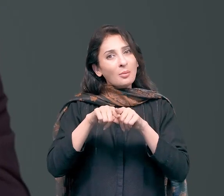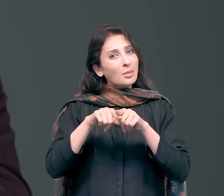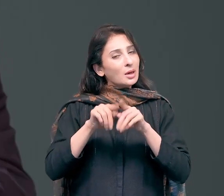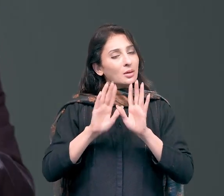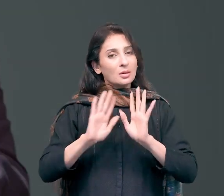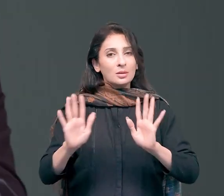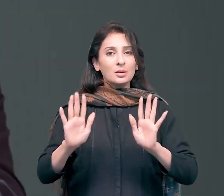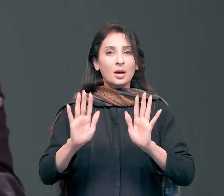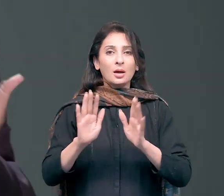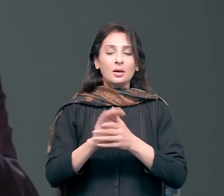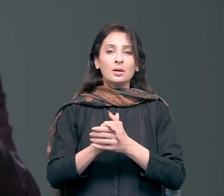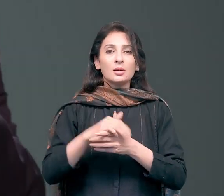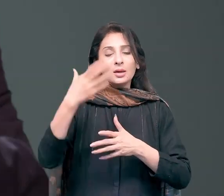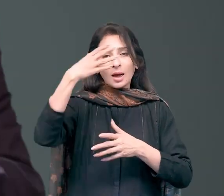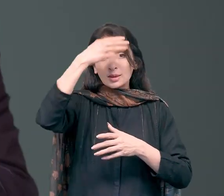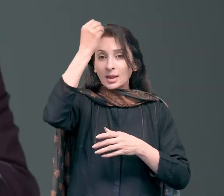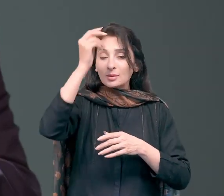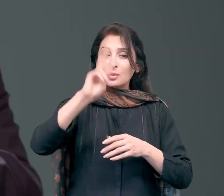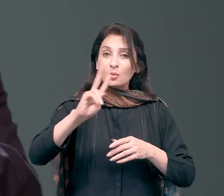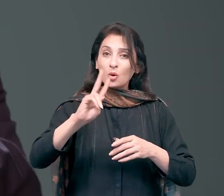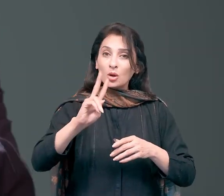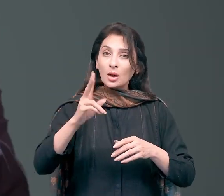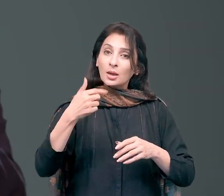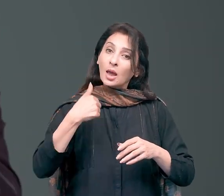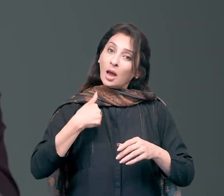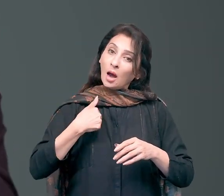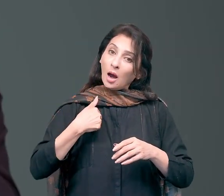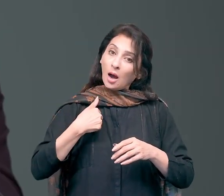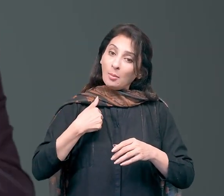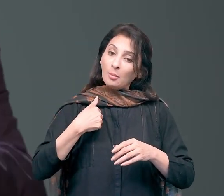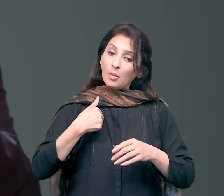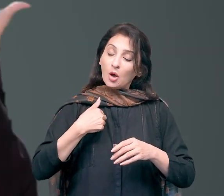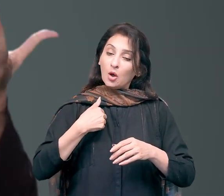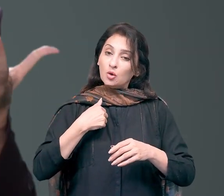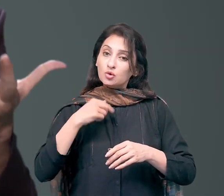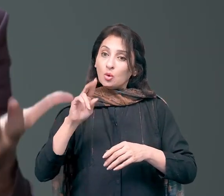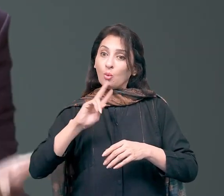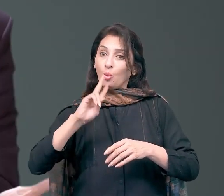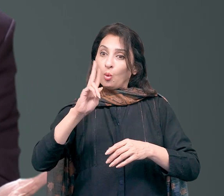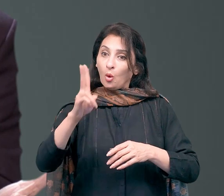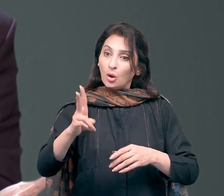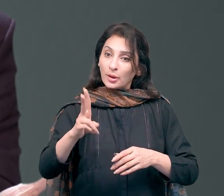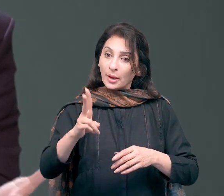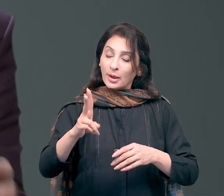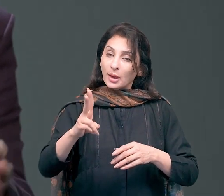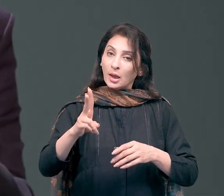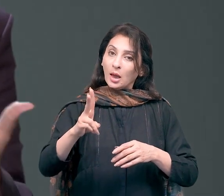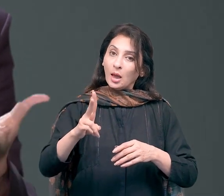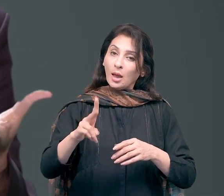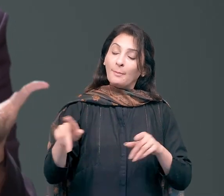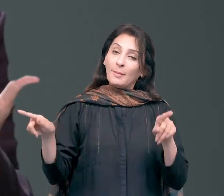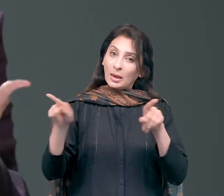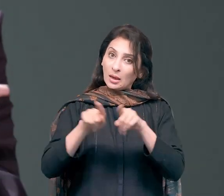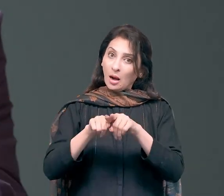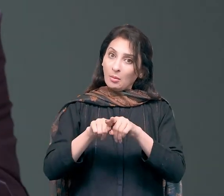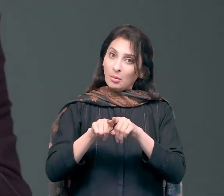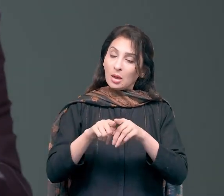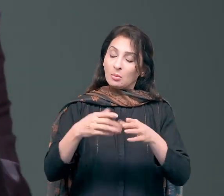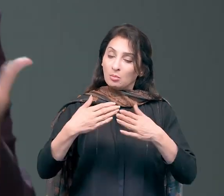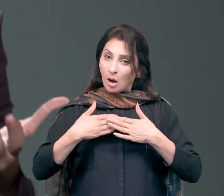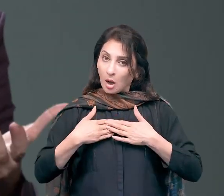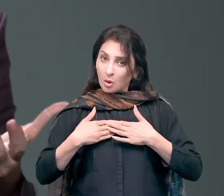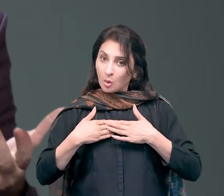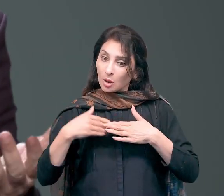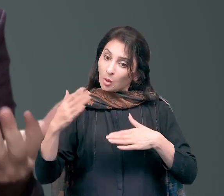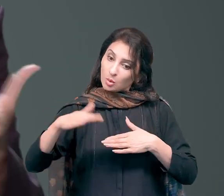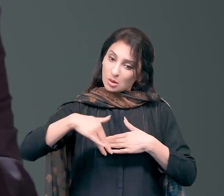نے بھی یہی کہا کہ جی ہمارے جب تک کہ مطالبات نہیں مانے جائیں گے ہم بھی جنگ میں شامل نہیں ہوں گے۔ مگر مسلم لیگ تو کسی